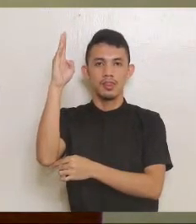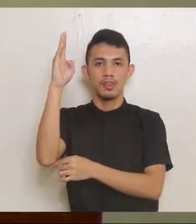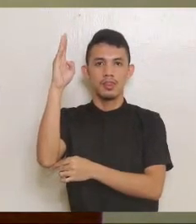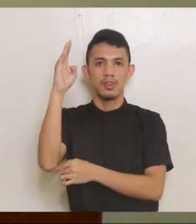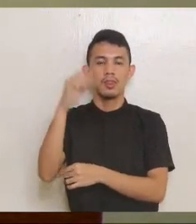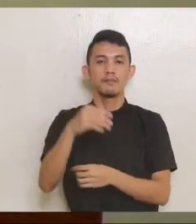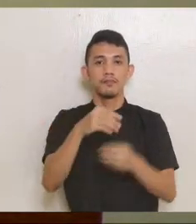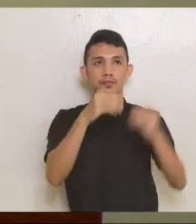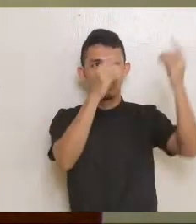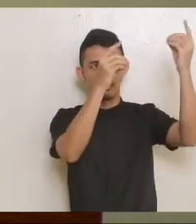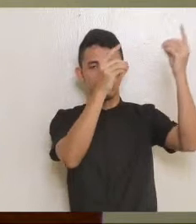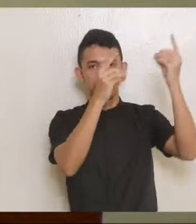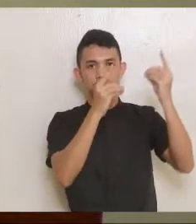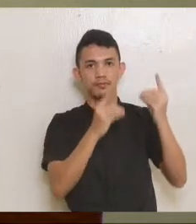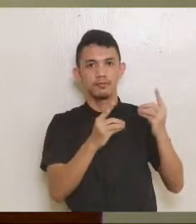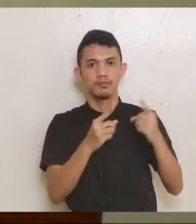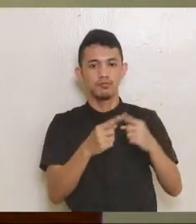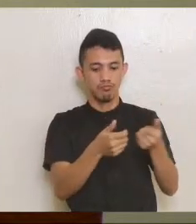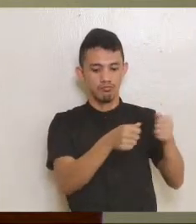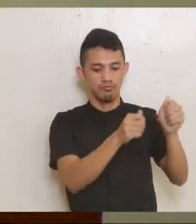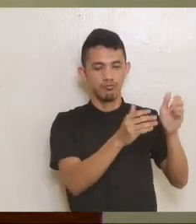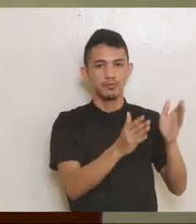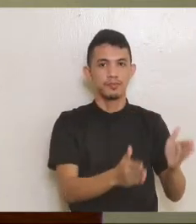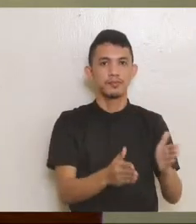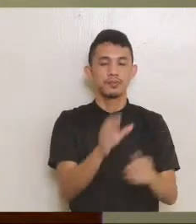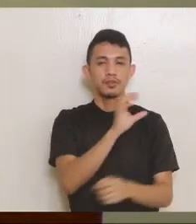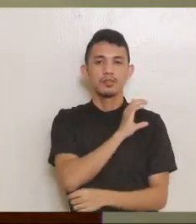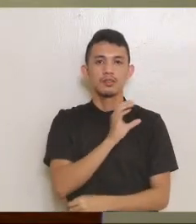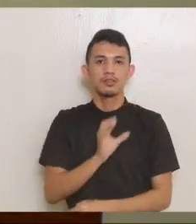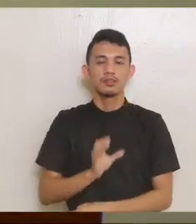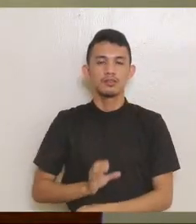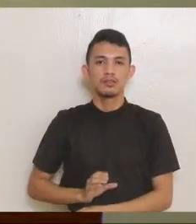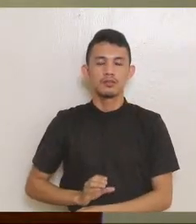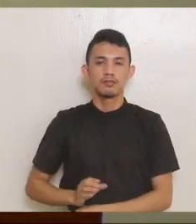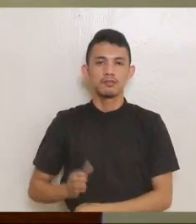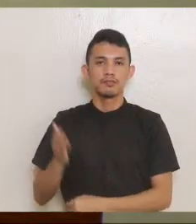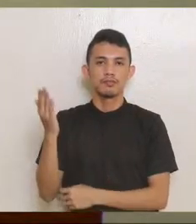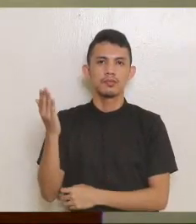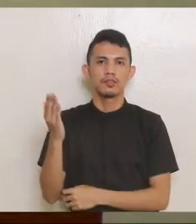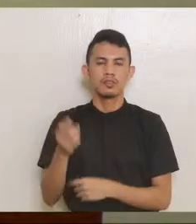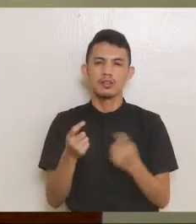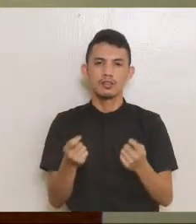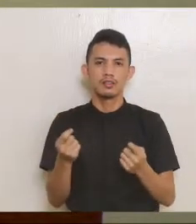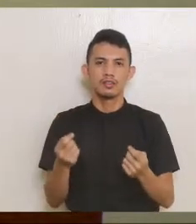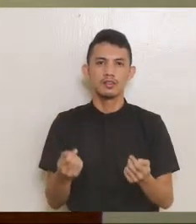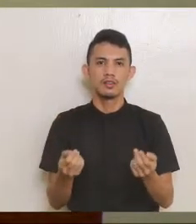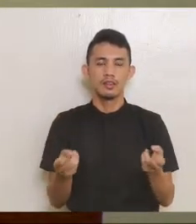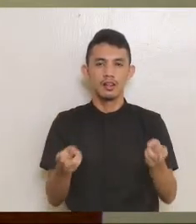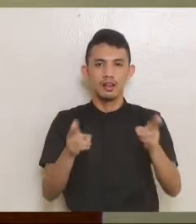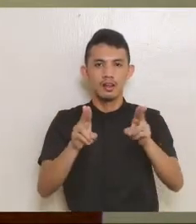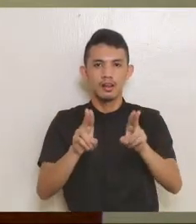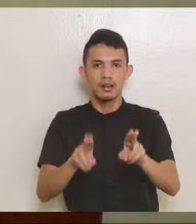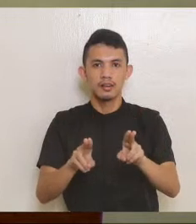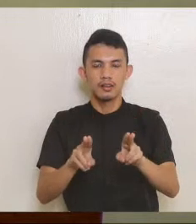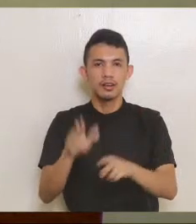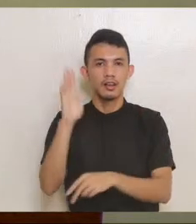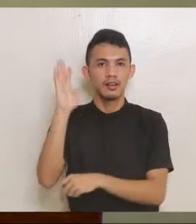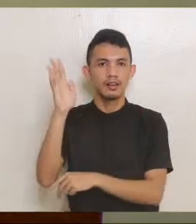Kristo. Nahitabo kini 50 ka adlaw gikan sa pagkabanhaw ni